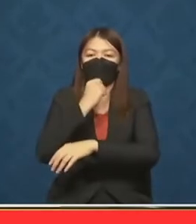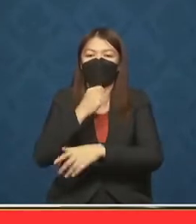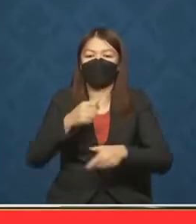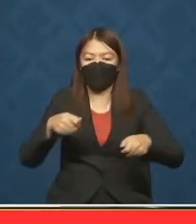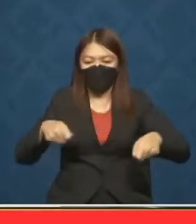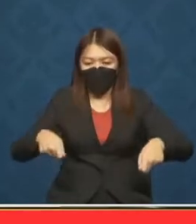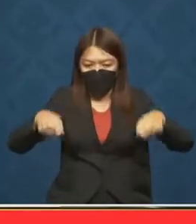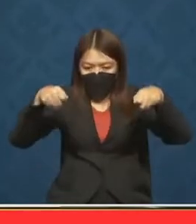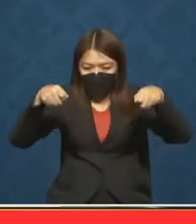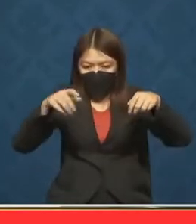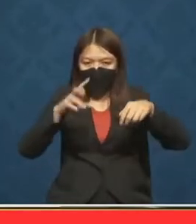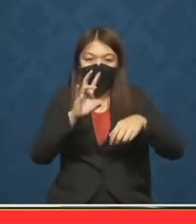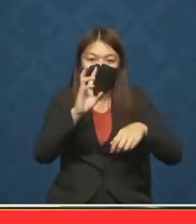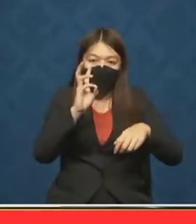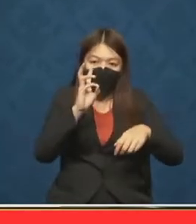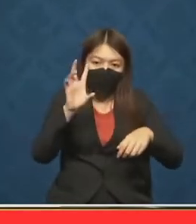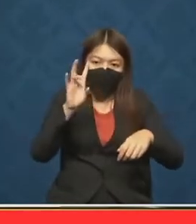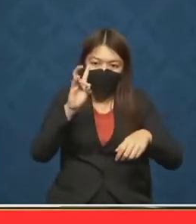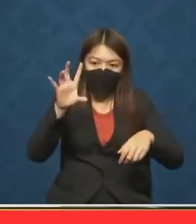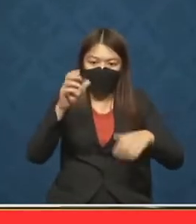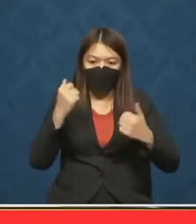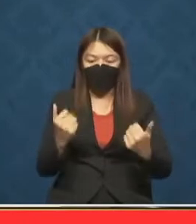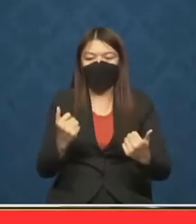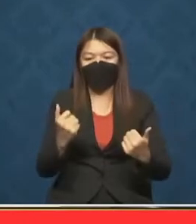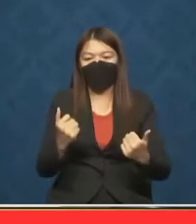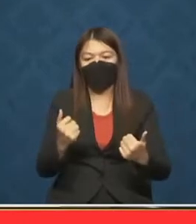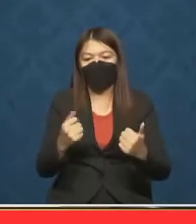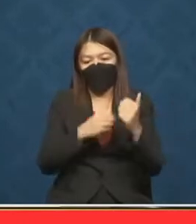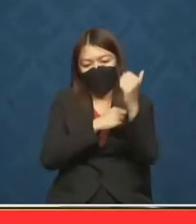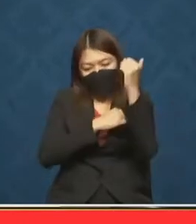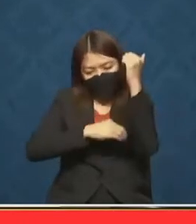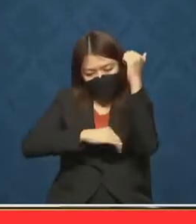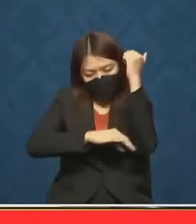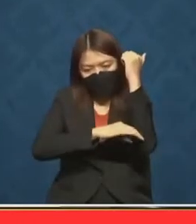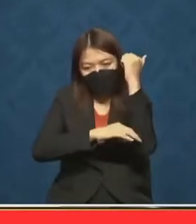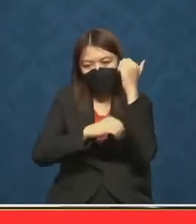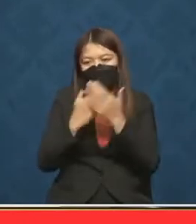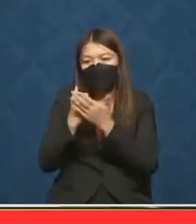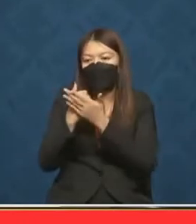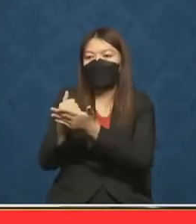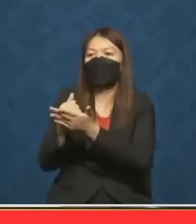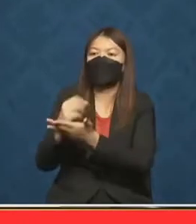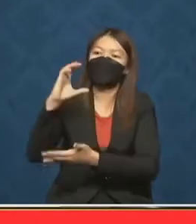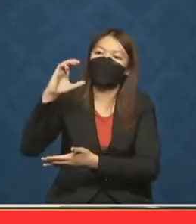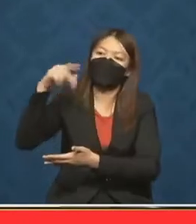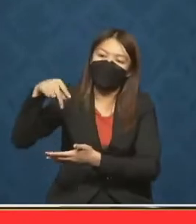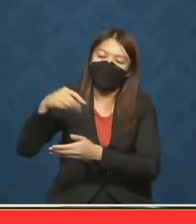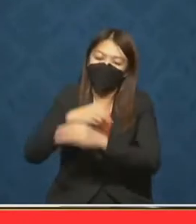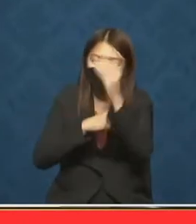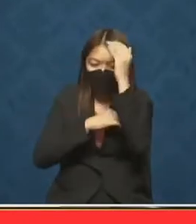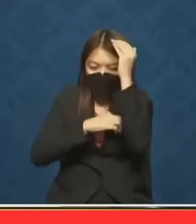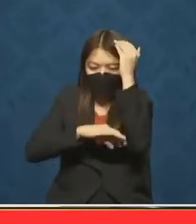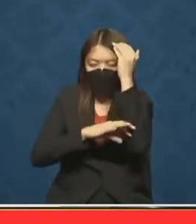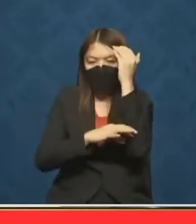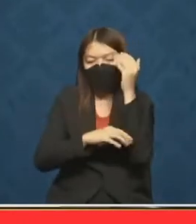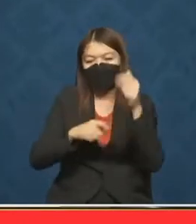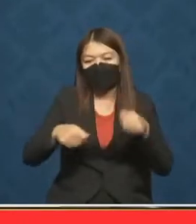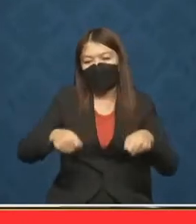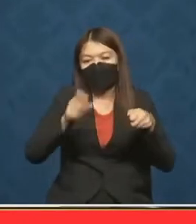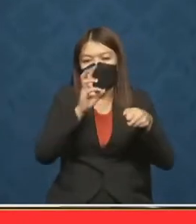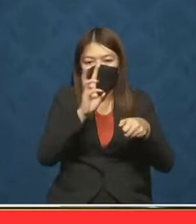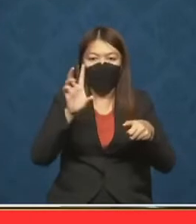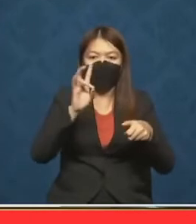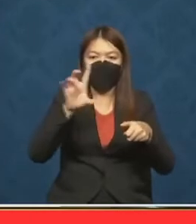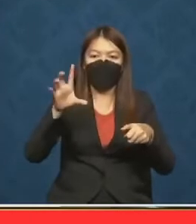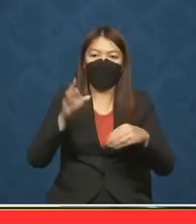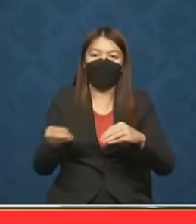หนึ่ 6700 บาทมาถึวันนี้ท่านอมคนลวยท่านชวยเจ้าสัวปุข้ราคาจากกระสอบละ6700